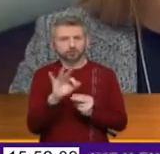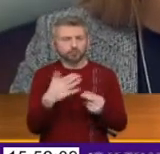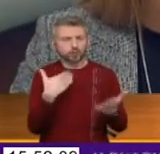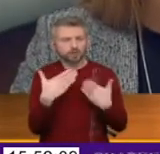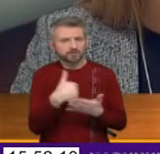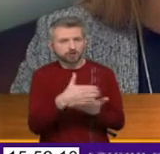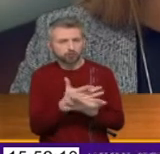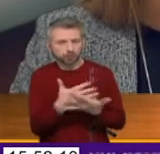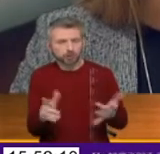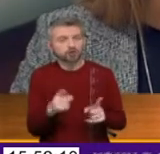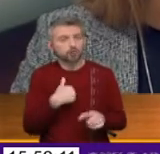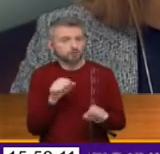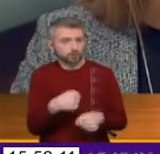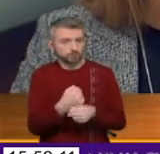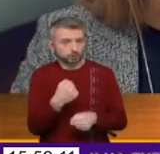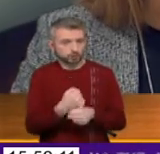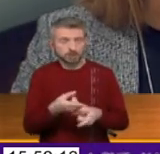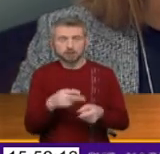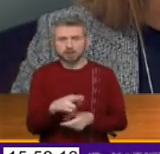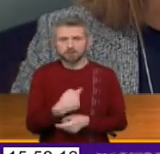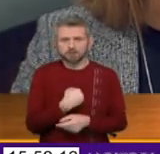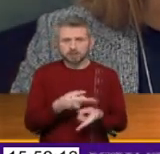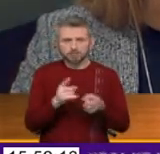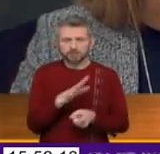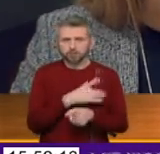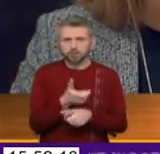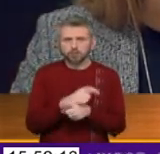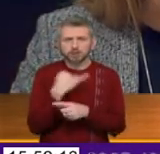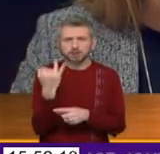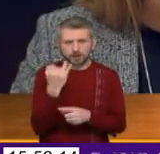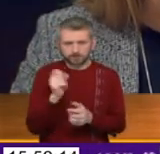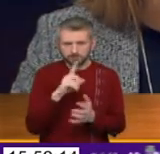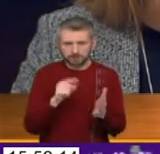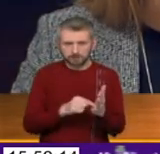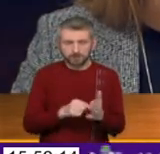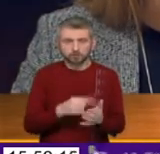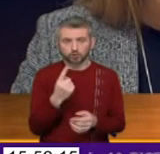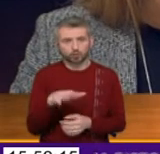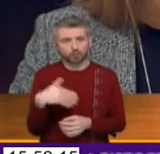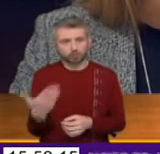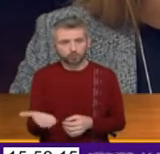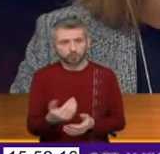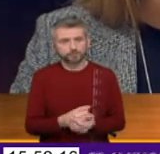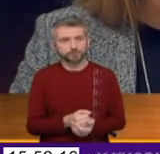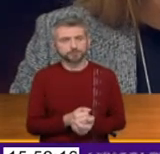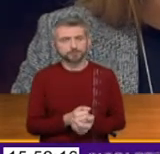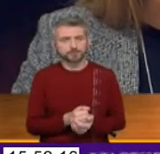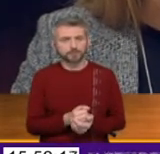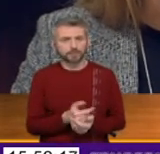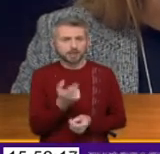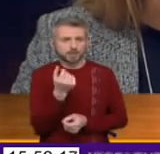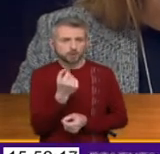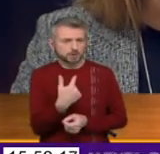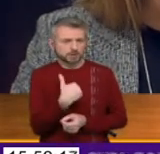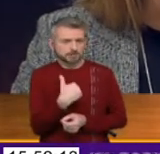ми можемо зробити? І от для мене, насправді, це було дуже таким цікавим питанням. З одного боку, трошки